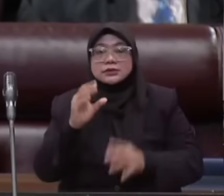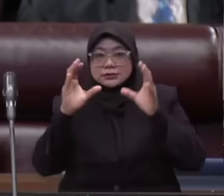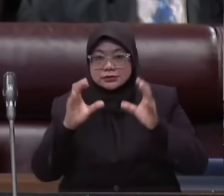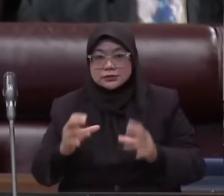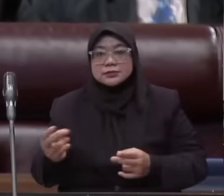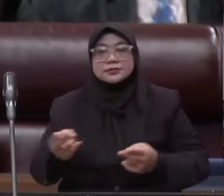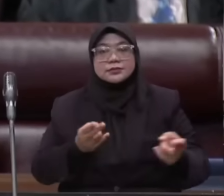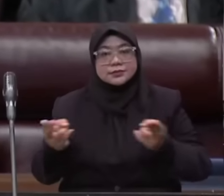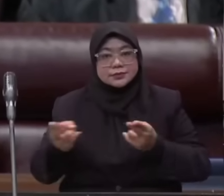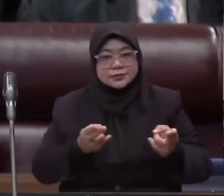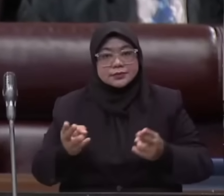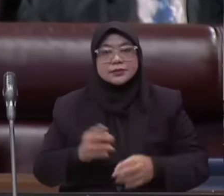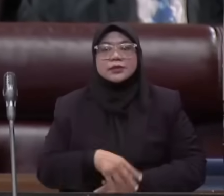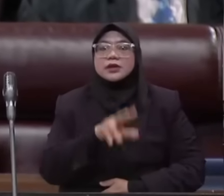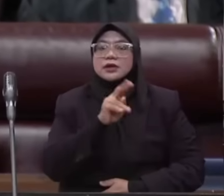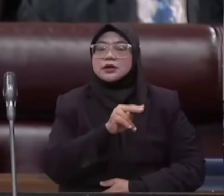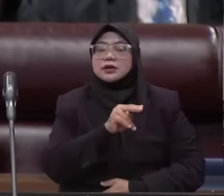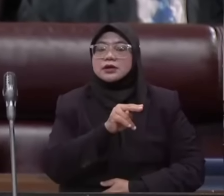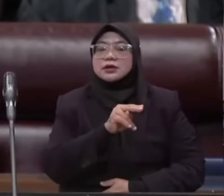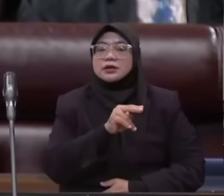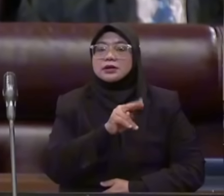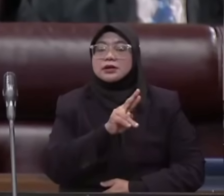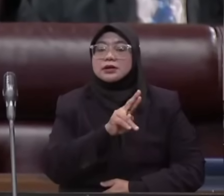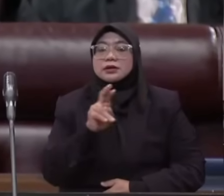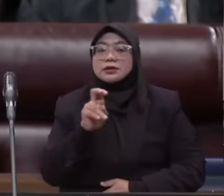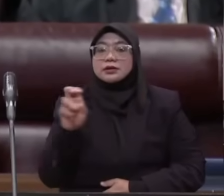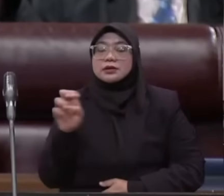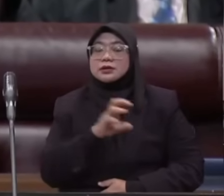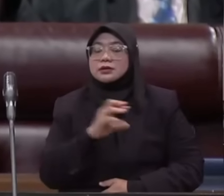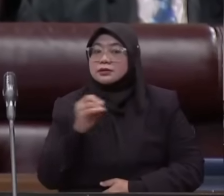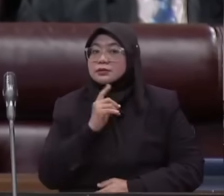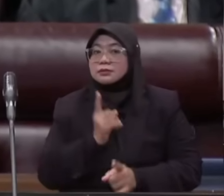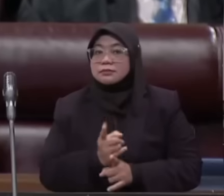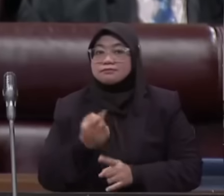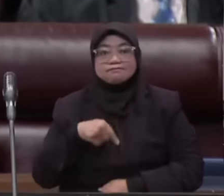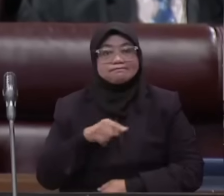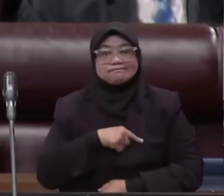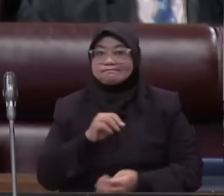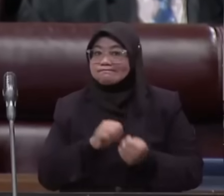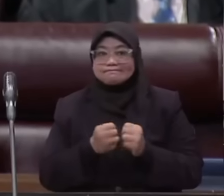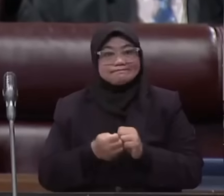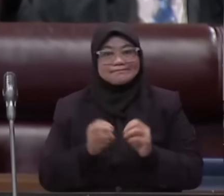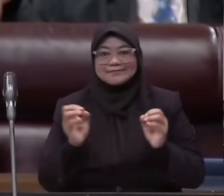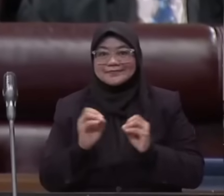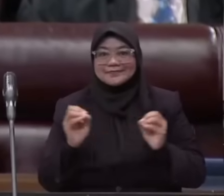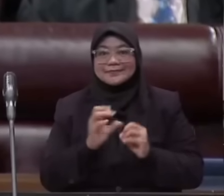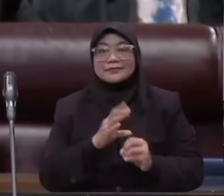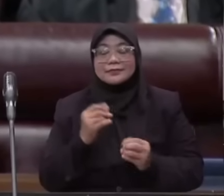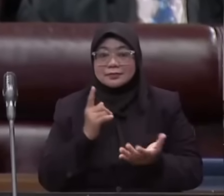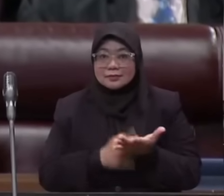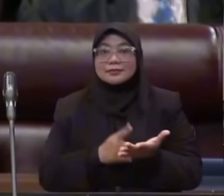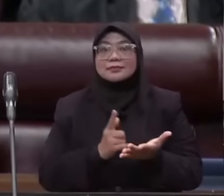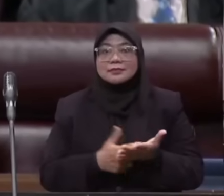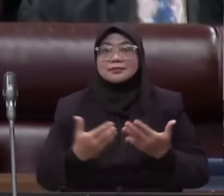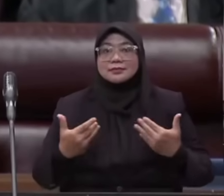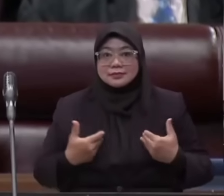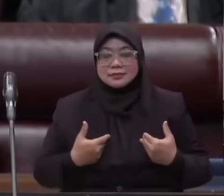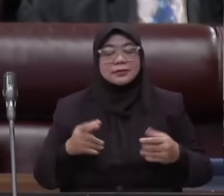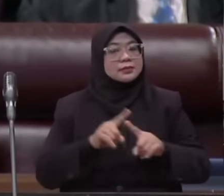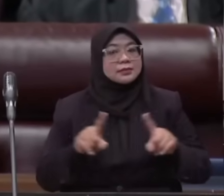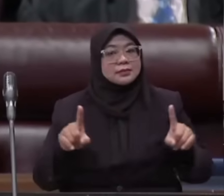menguruskan usunade bumi tersebut Jadi apa yang saya katakan kita tidak ada masalah lainnya sebabnya kita ada perbincangan cuma